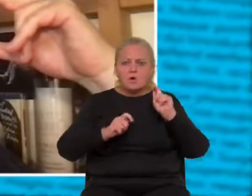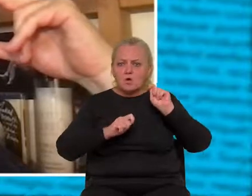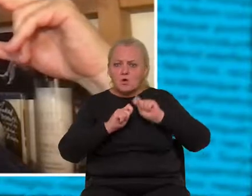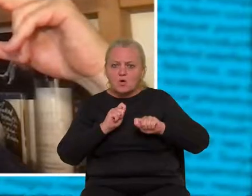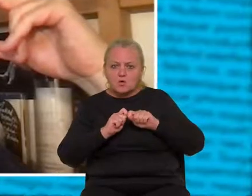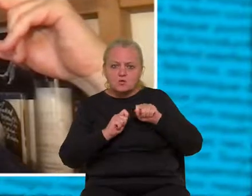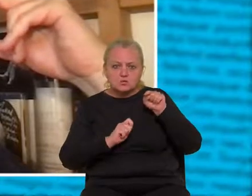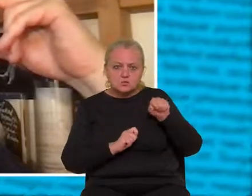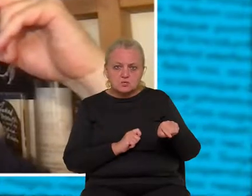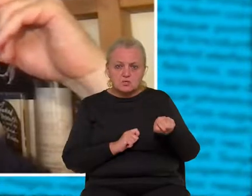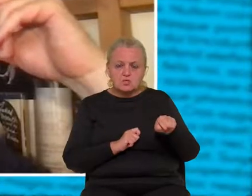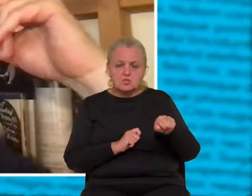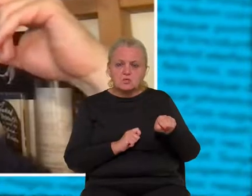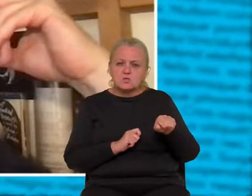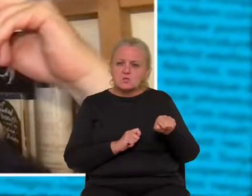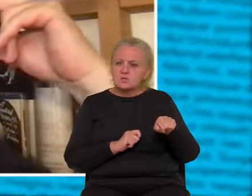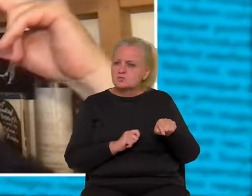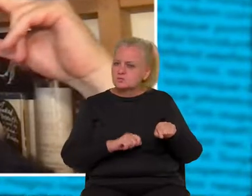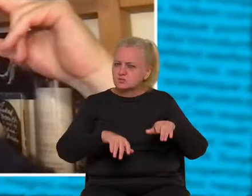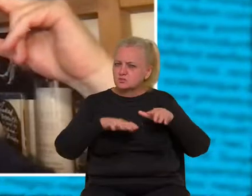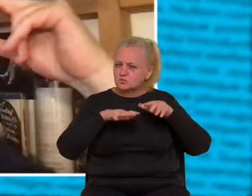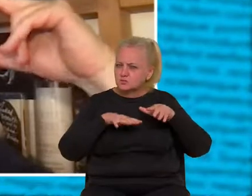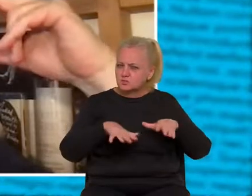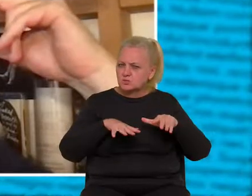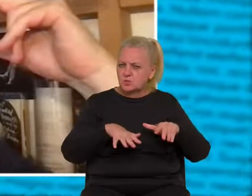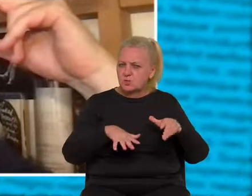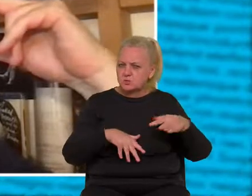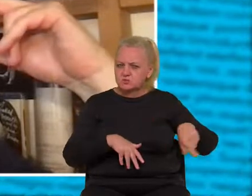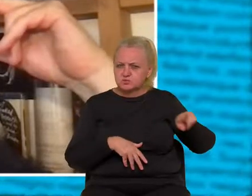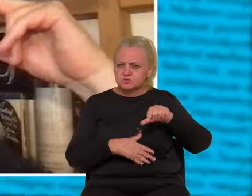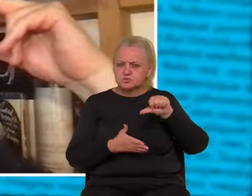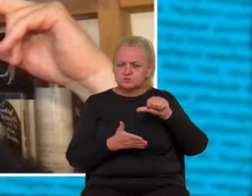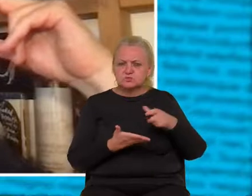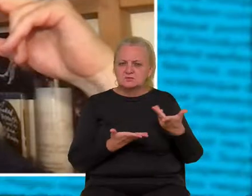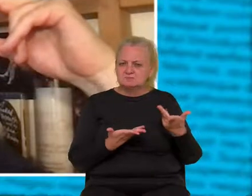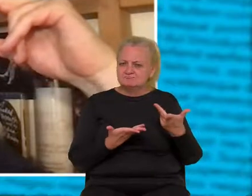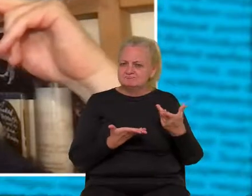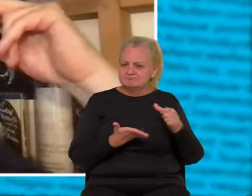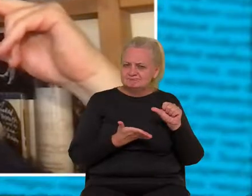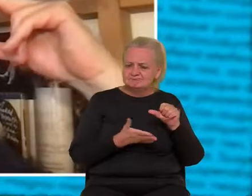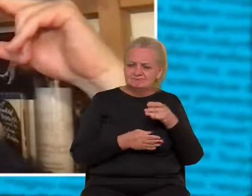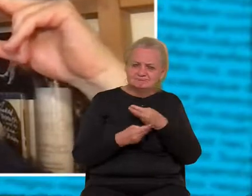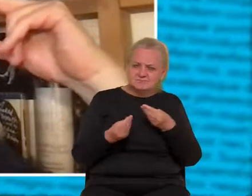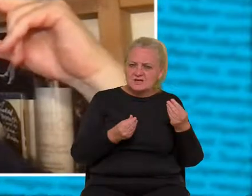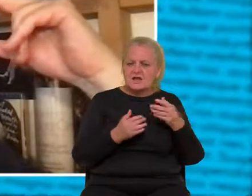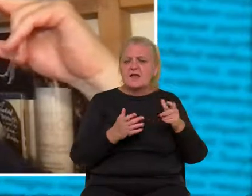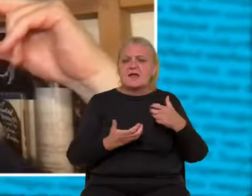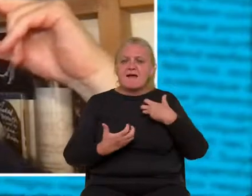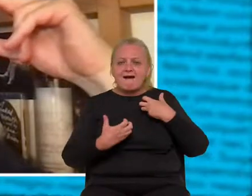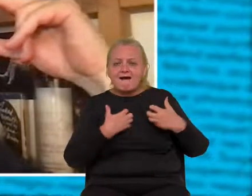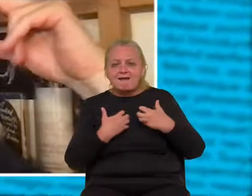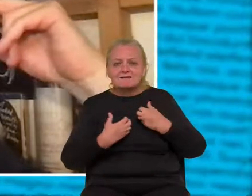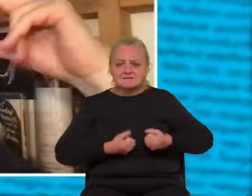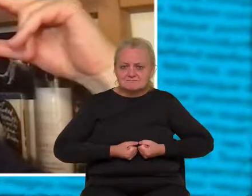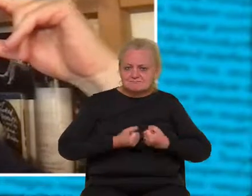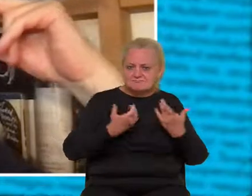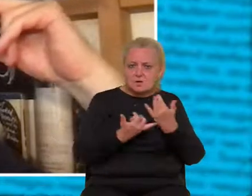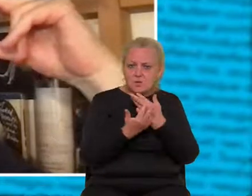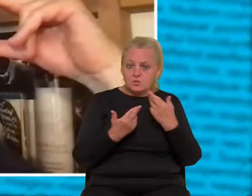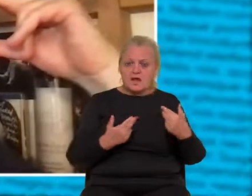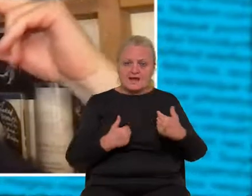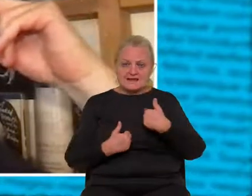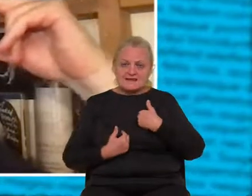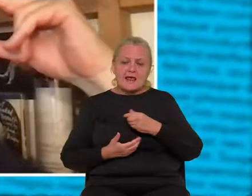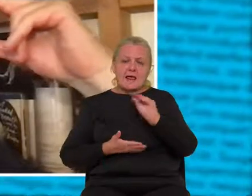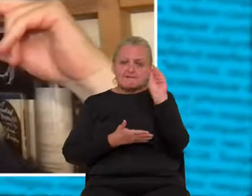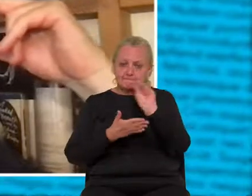sprawują kontrolę nad tak wieloma osobami i środkami, również nad środkami wyrazu artystycznego. Więc jako pisarz,